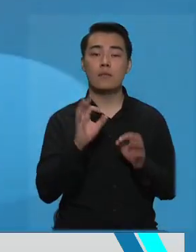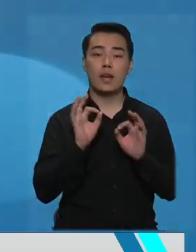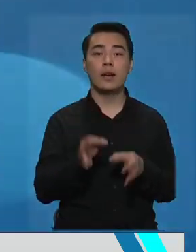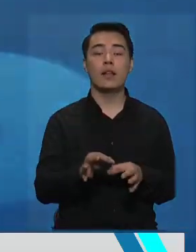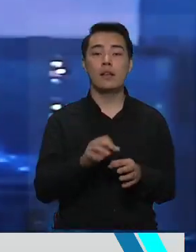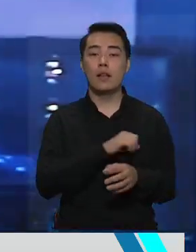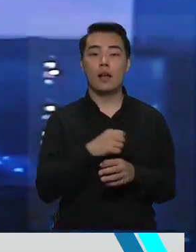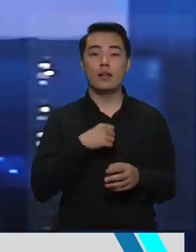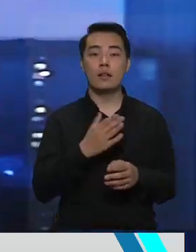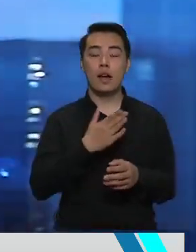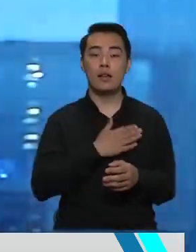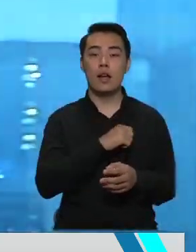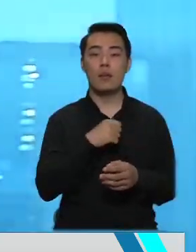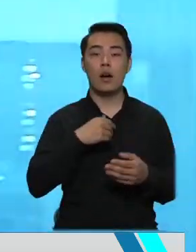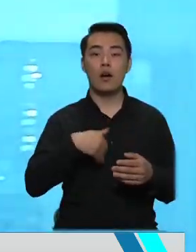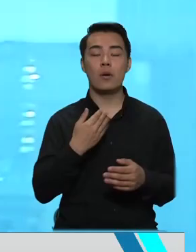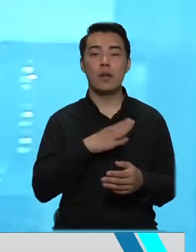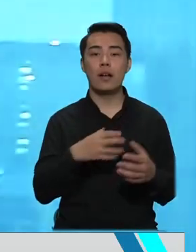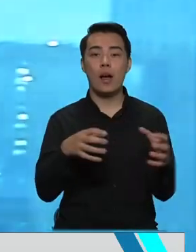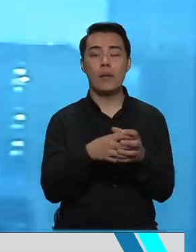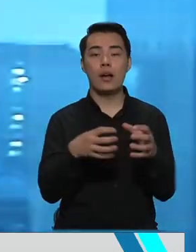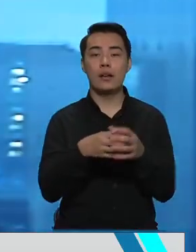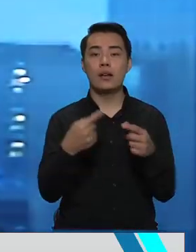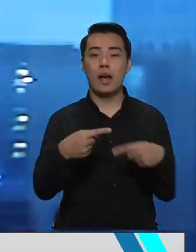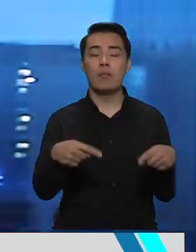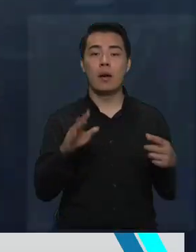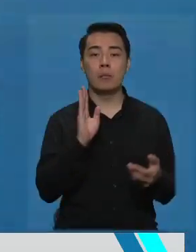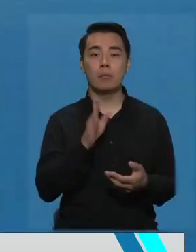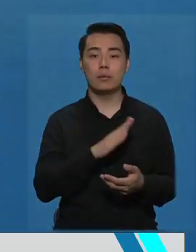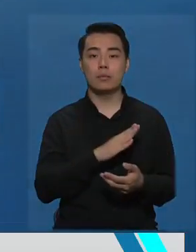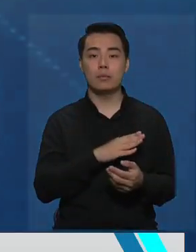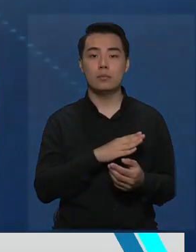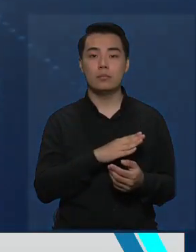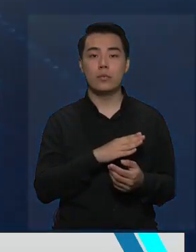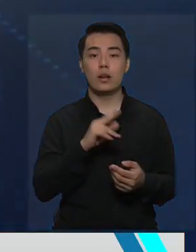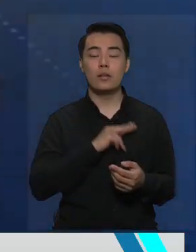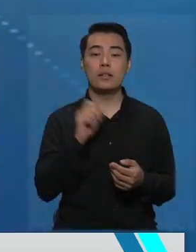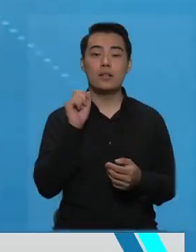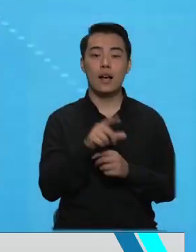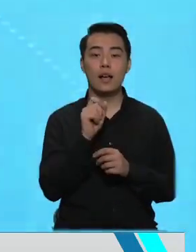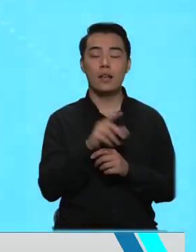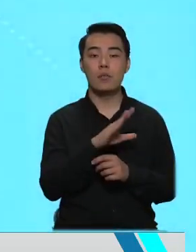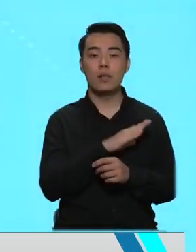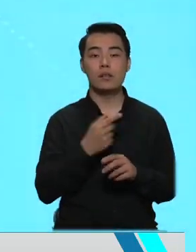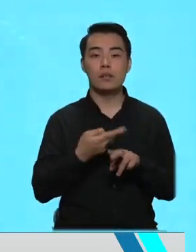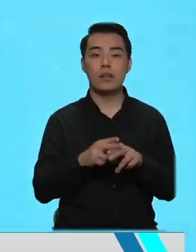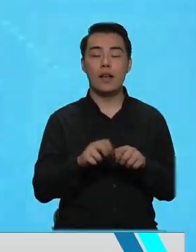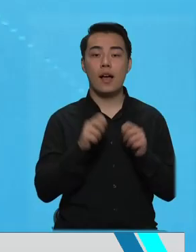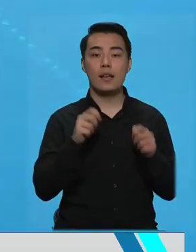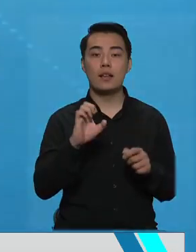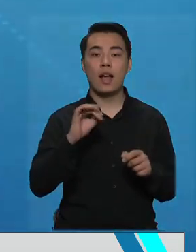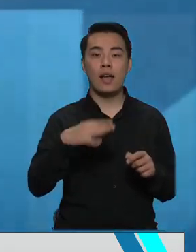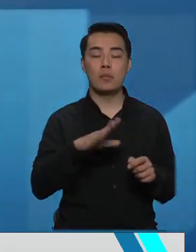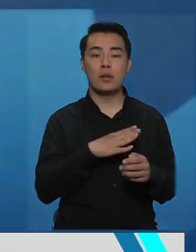мы Я сам сожрался в различных компаниях выполнял различные заказы по созданию сайтов пару лет